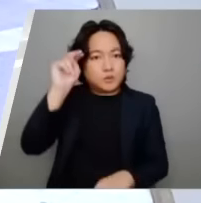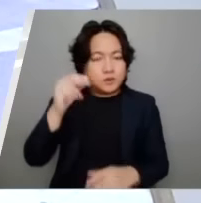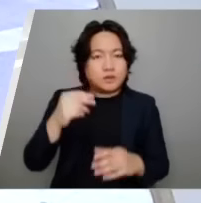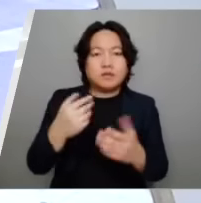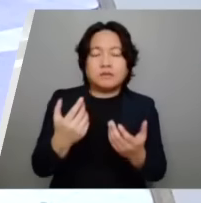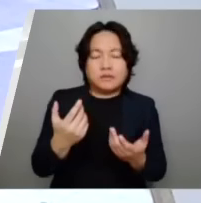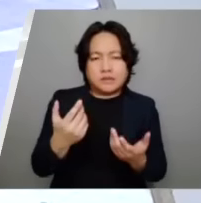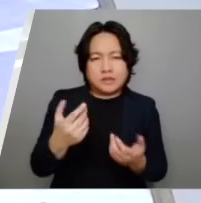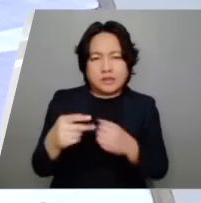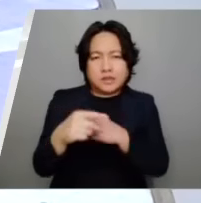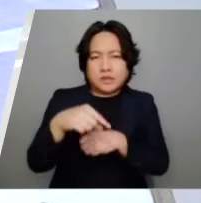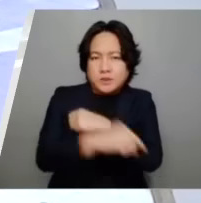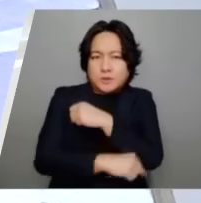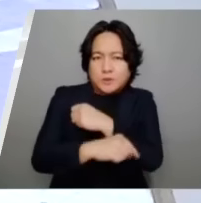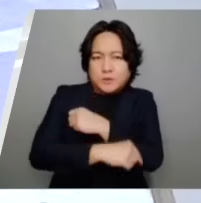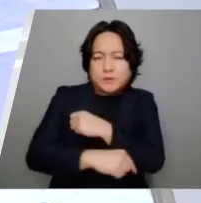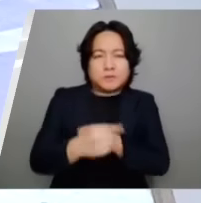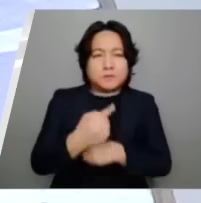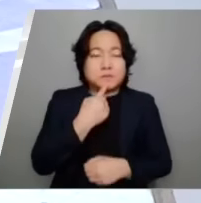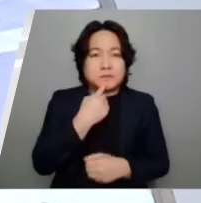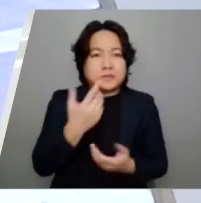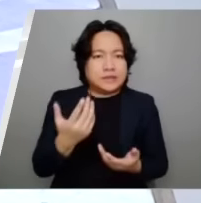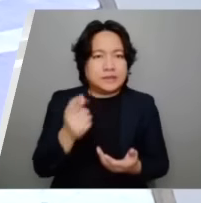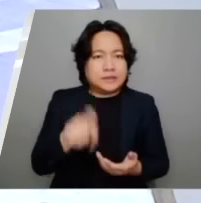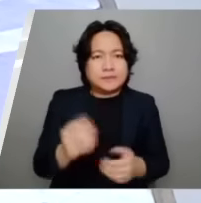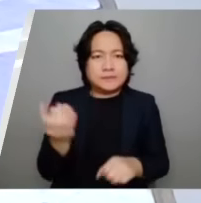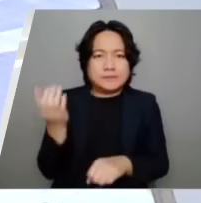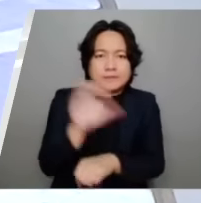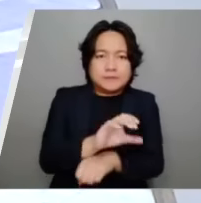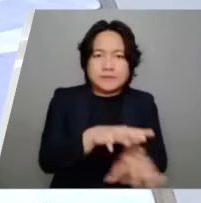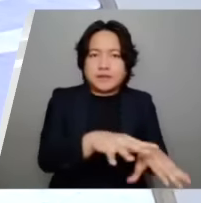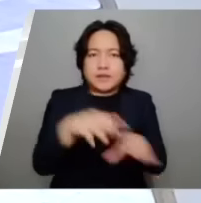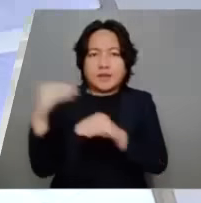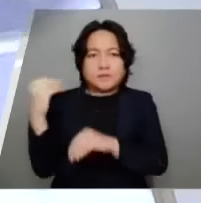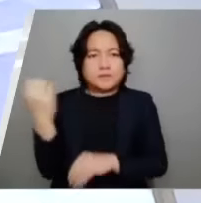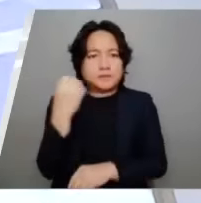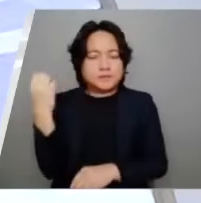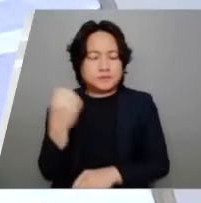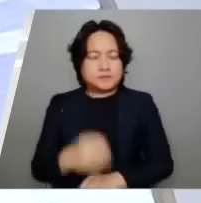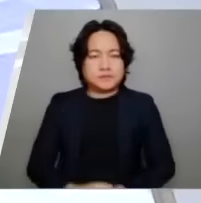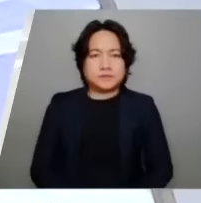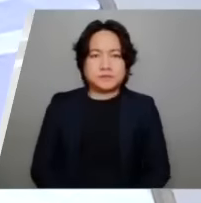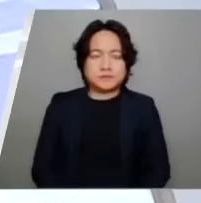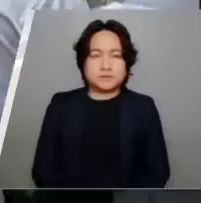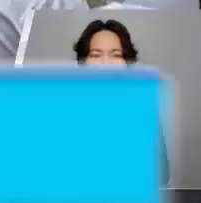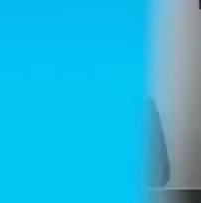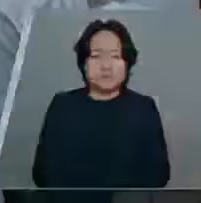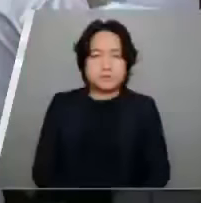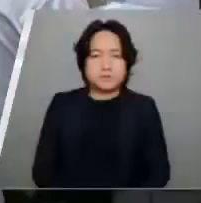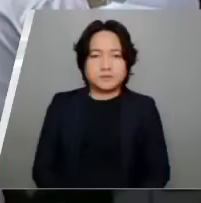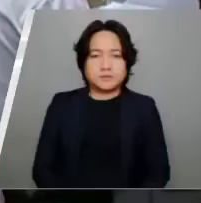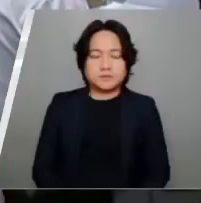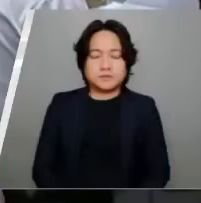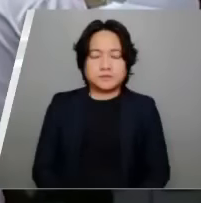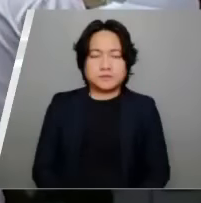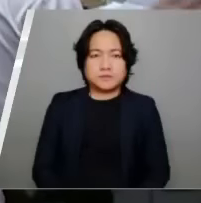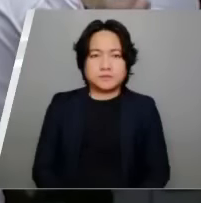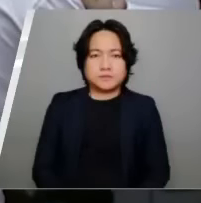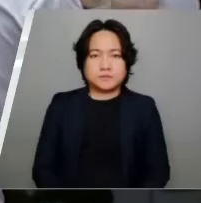sa ilang lugar na malapit sa dagat. Saksi live, si Sandra Aguinaldo. Sandra?